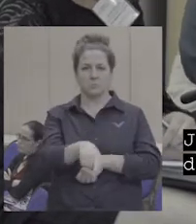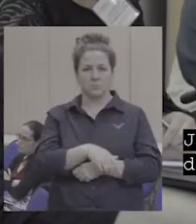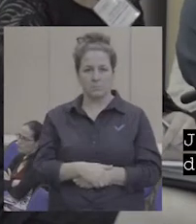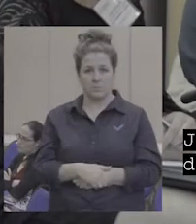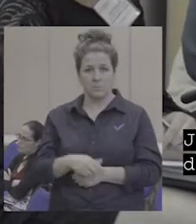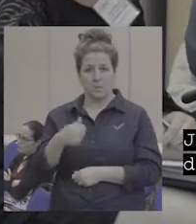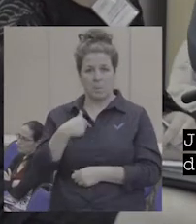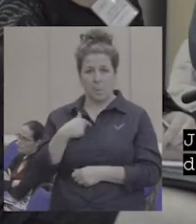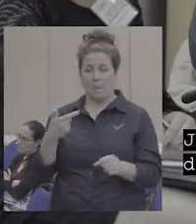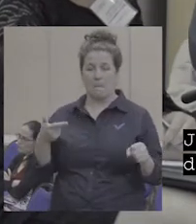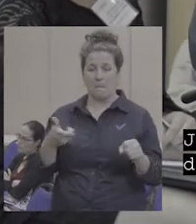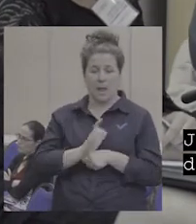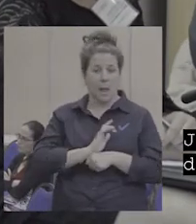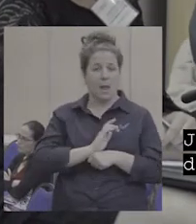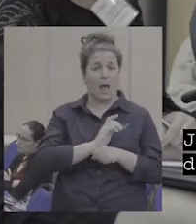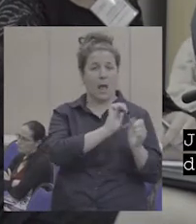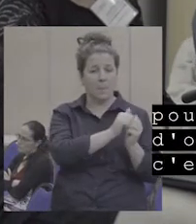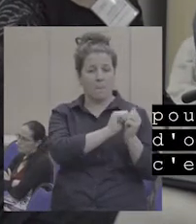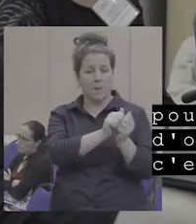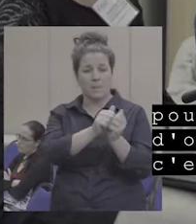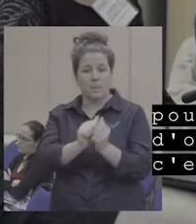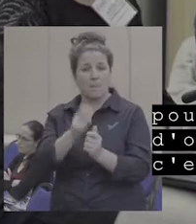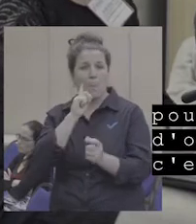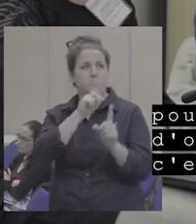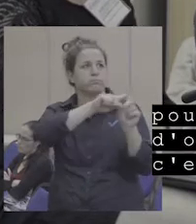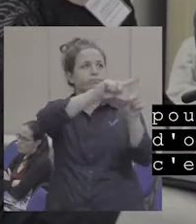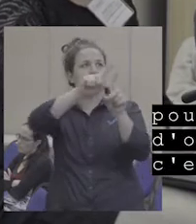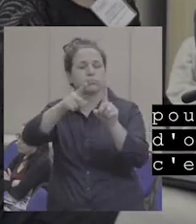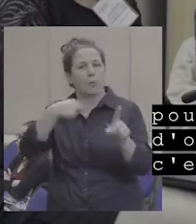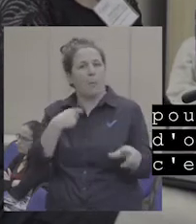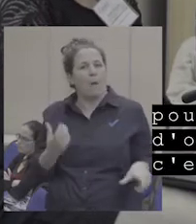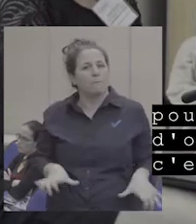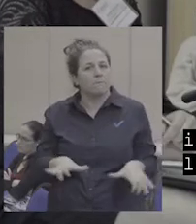J'en ai fait plein dans ma vie d'adaptation pour toutes sortes d'organisations. Je pense que c'est